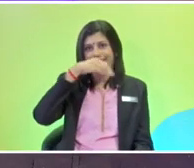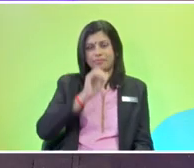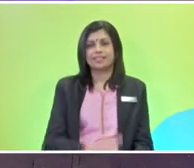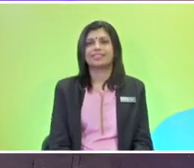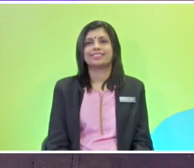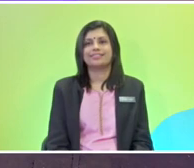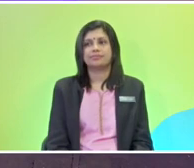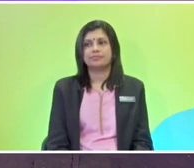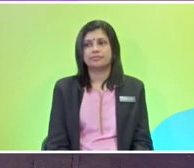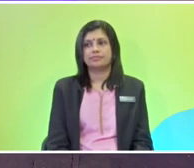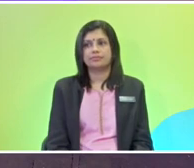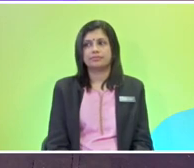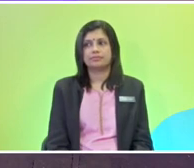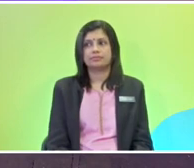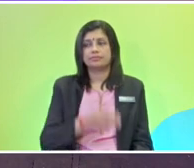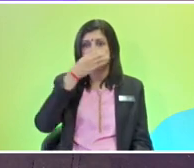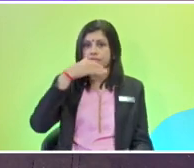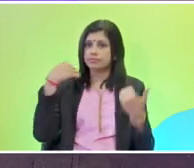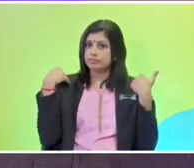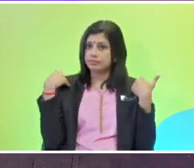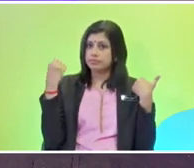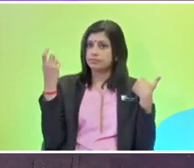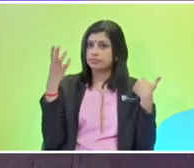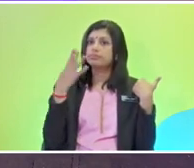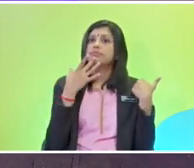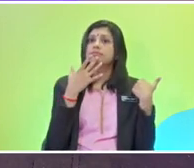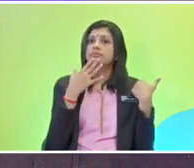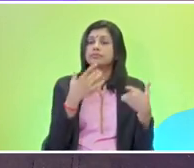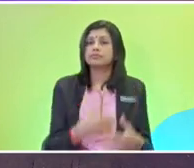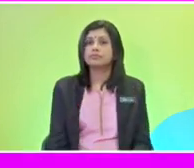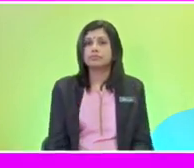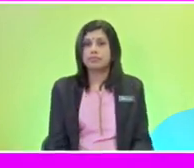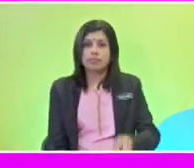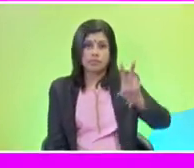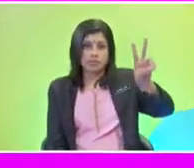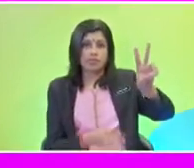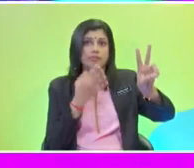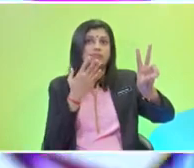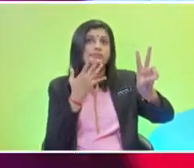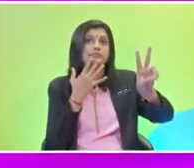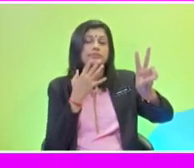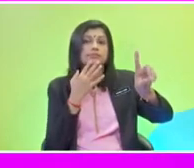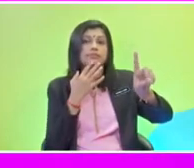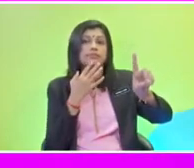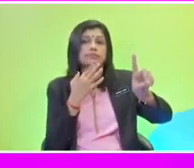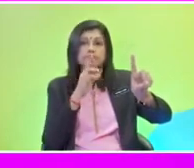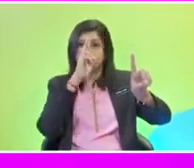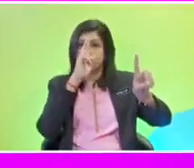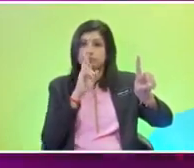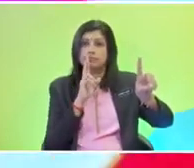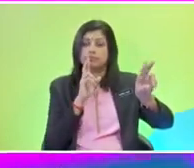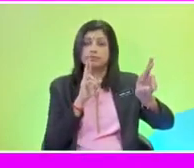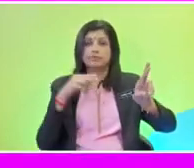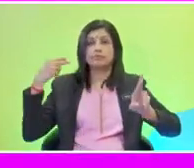cikgu? Betul. Apple ada berapa warna? Apple ada dua. Dua warna. Satu merah,